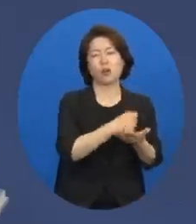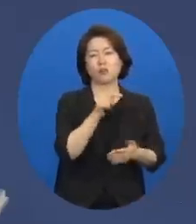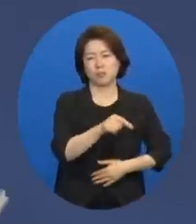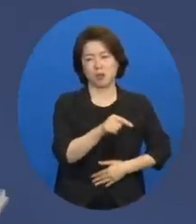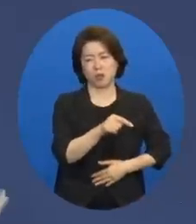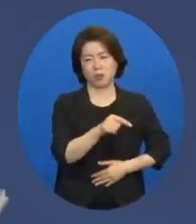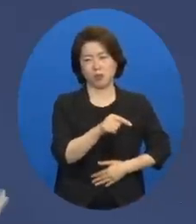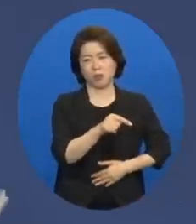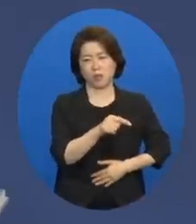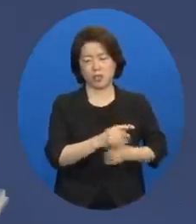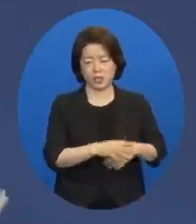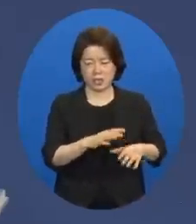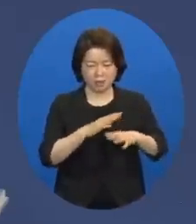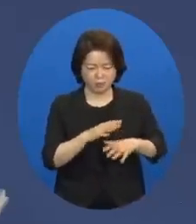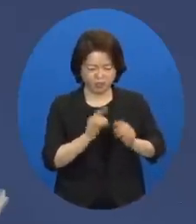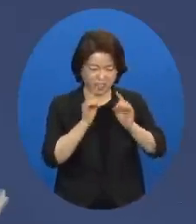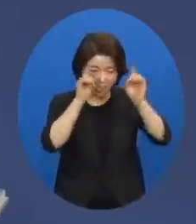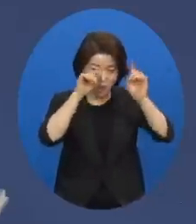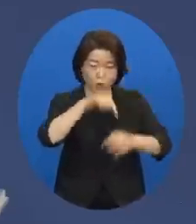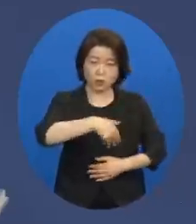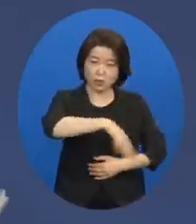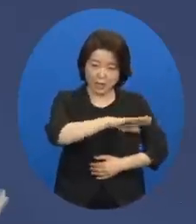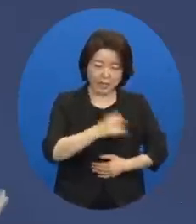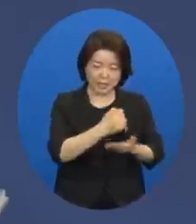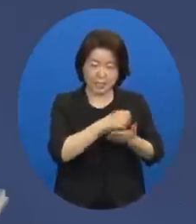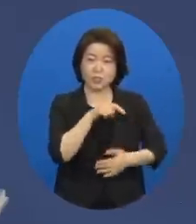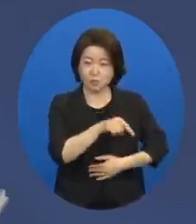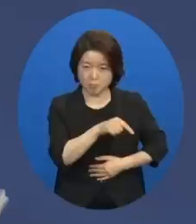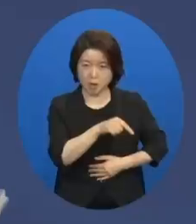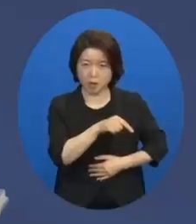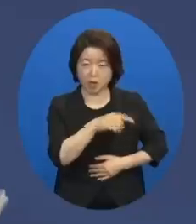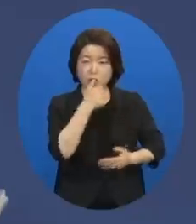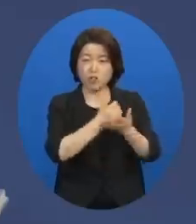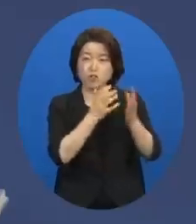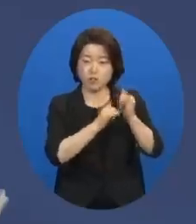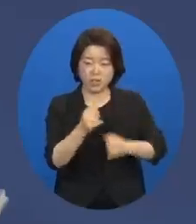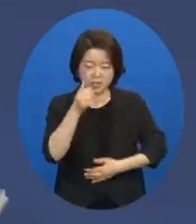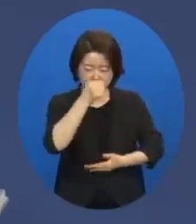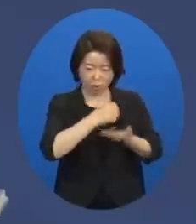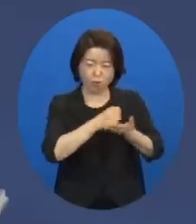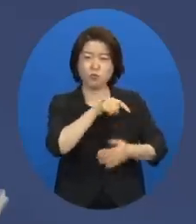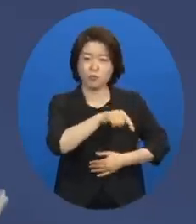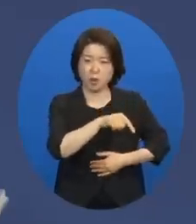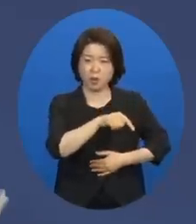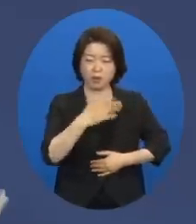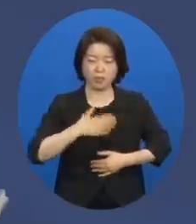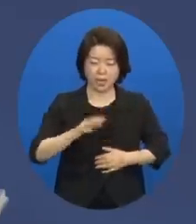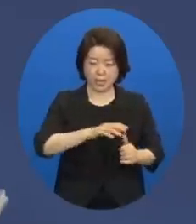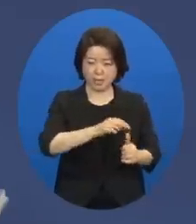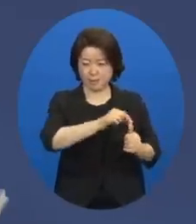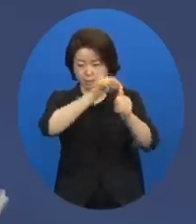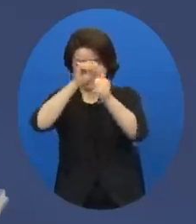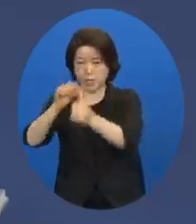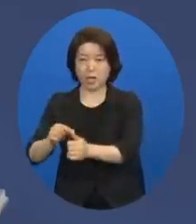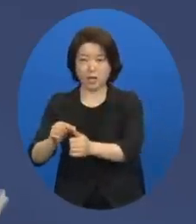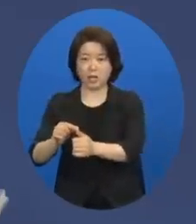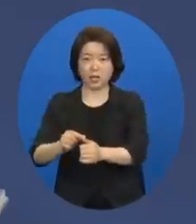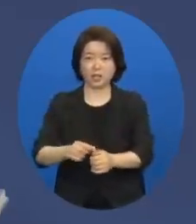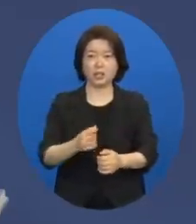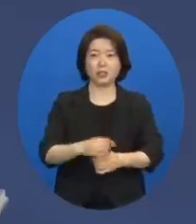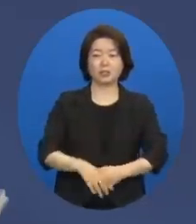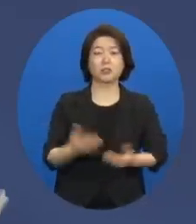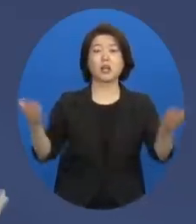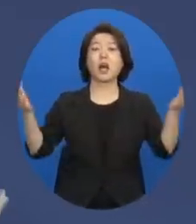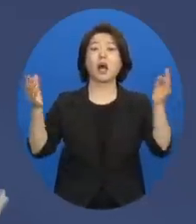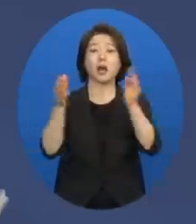이 무서운 저주받은 죄인이라고 하는 이 운명에서 나를 사해 주시고